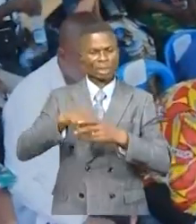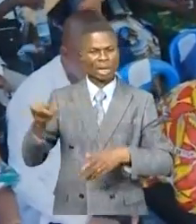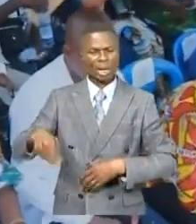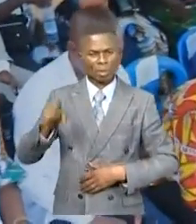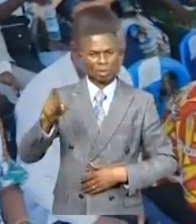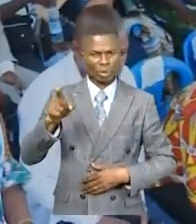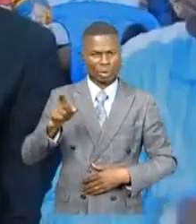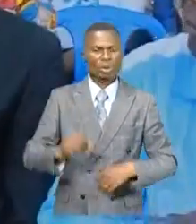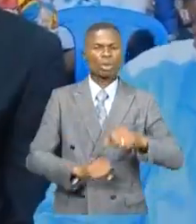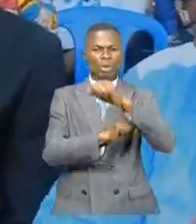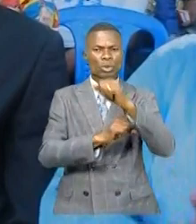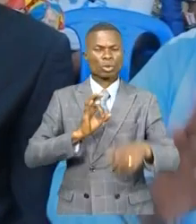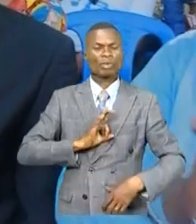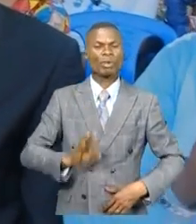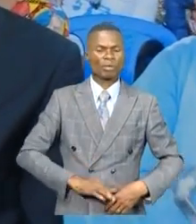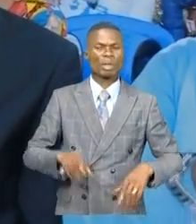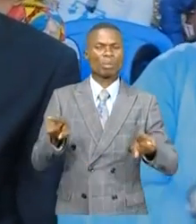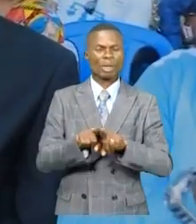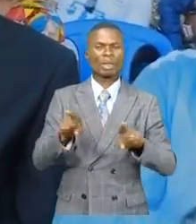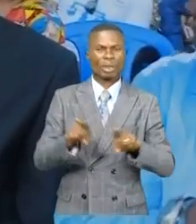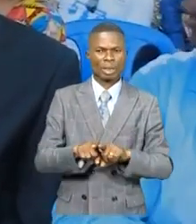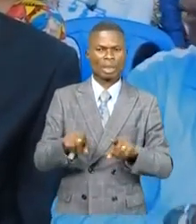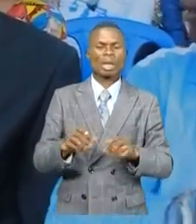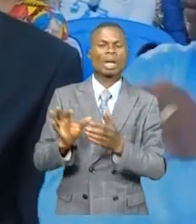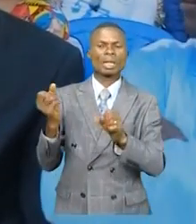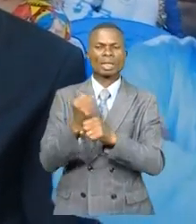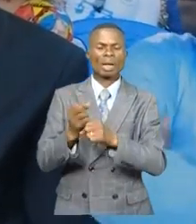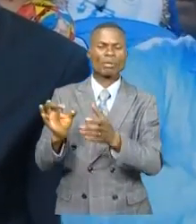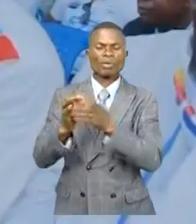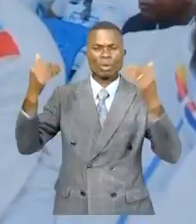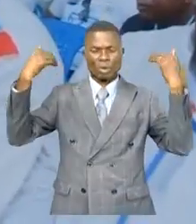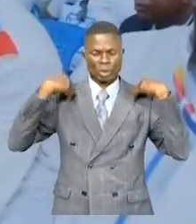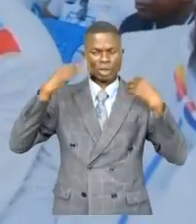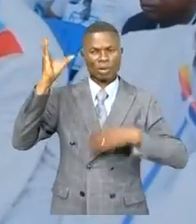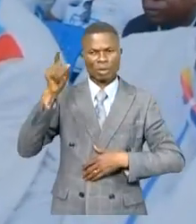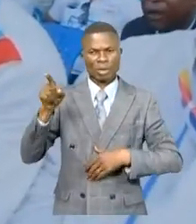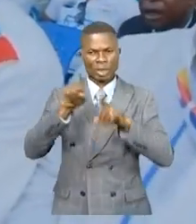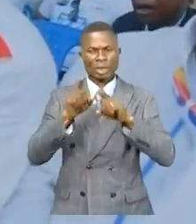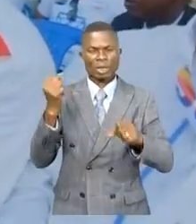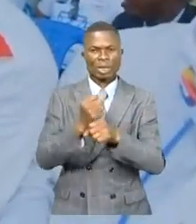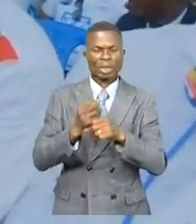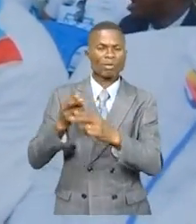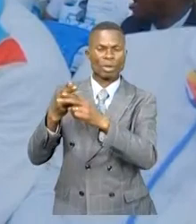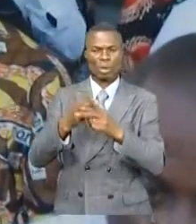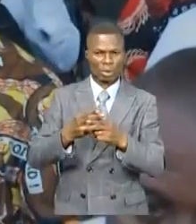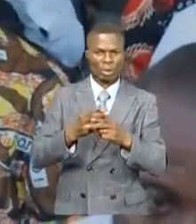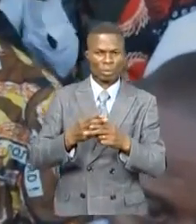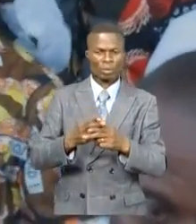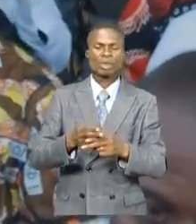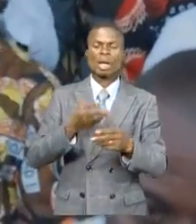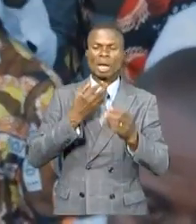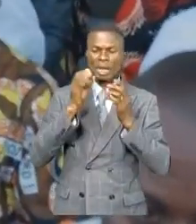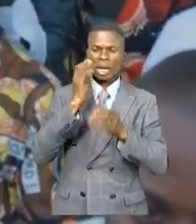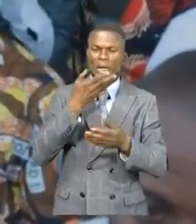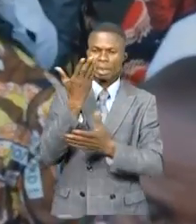province. Soutenir Félix-Antoine Tshisekedi, c'est collaborer avec les autorités locales et les services de sécurité, a-t-il